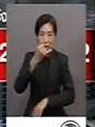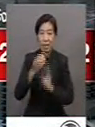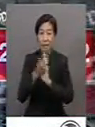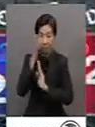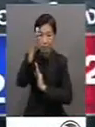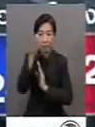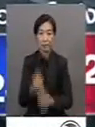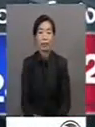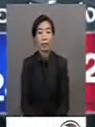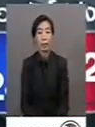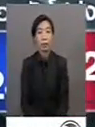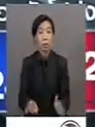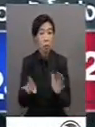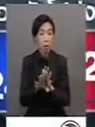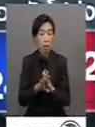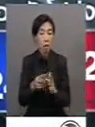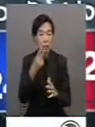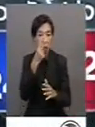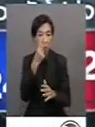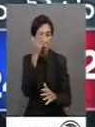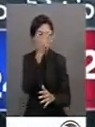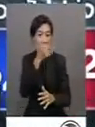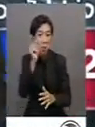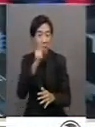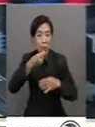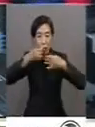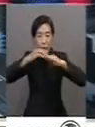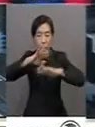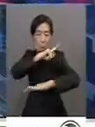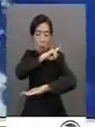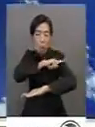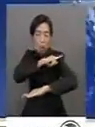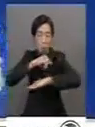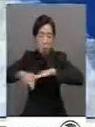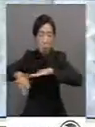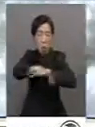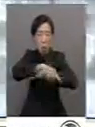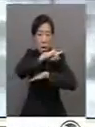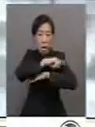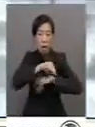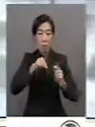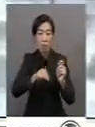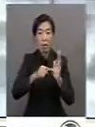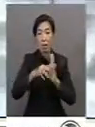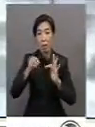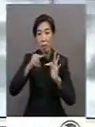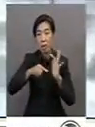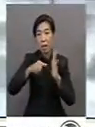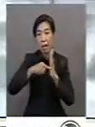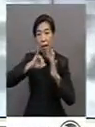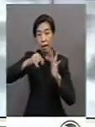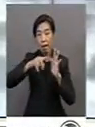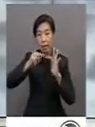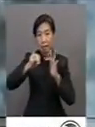ดาห์หน้าครับและปิดท้ายกันที่ภาพความสวยงามของทะเลหมอกในพื้นที่อำเภอแม่แจ่มจังหวัดเชียงใหม่นะครับพร้อมกับพระจันท